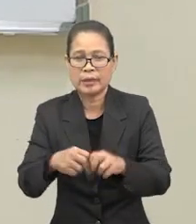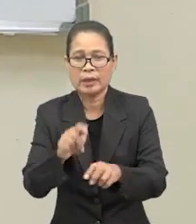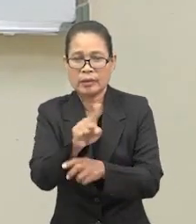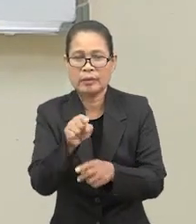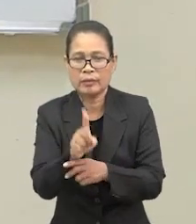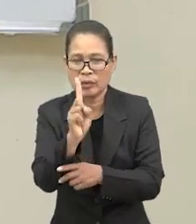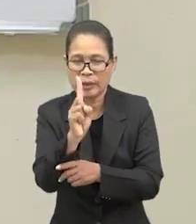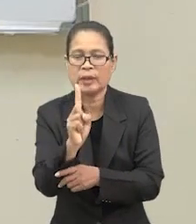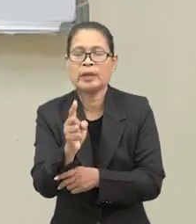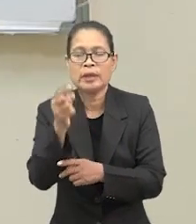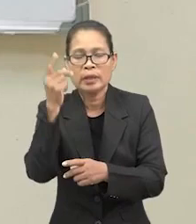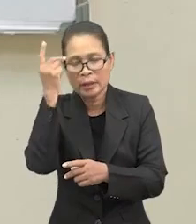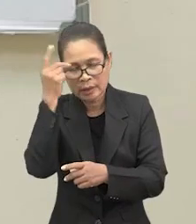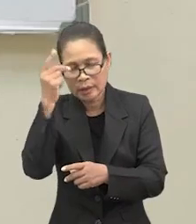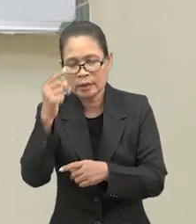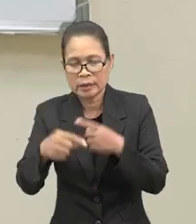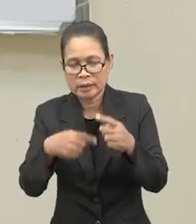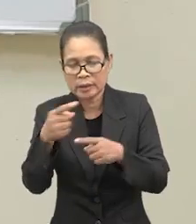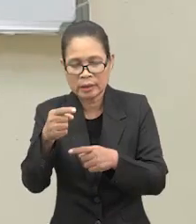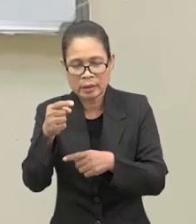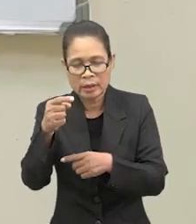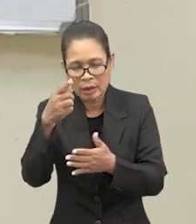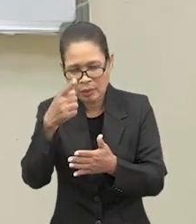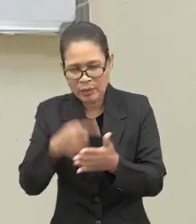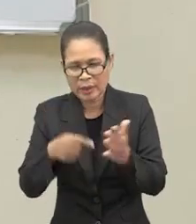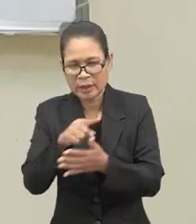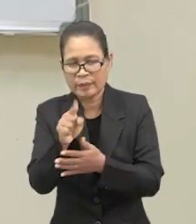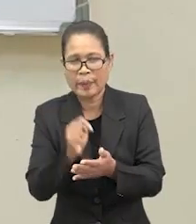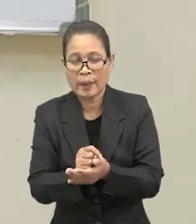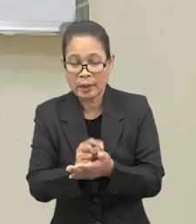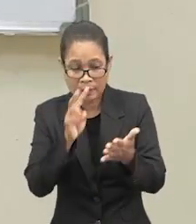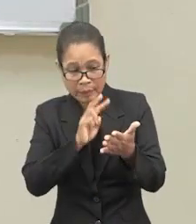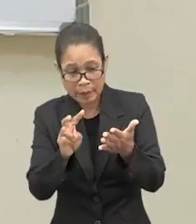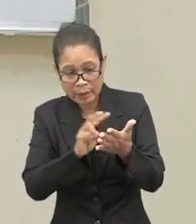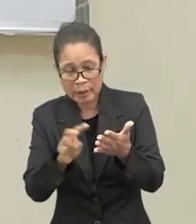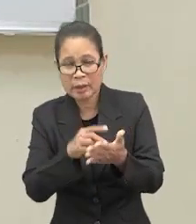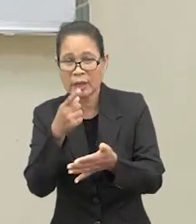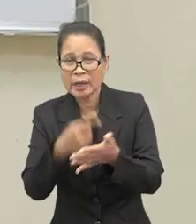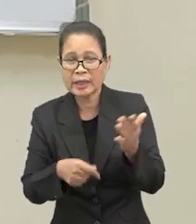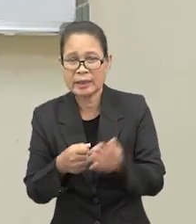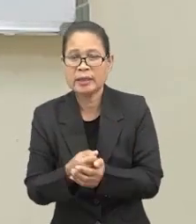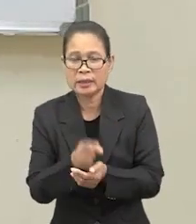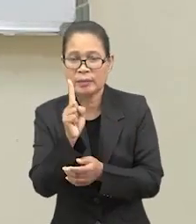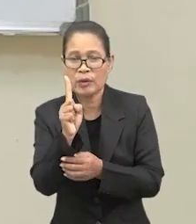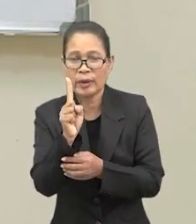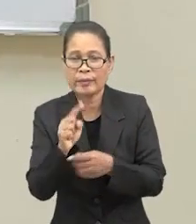Đâm bay bằng cạn chùm nọt mùi. Tao dương trâu cực tử lửa với. Dương trâu bình nật tử lửa với.